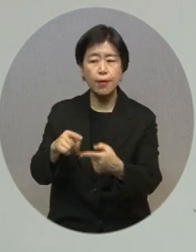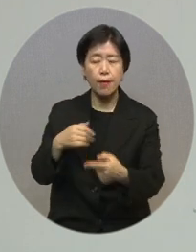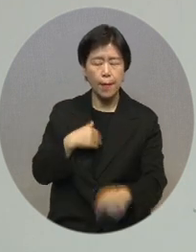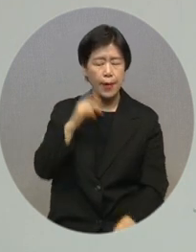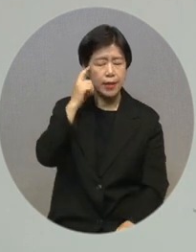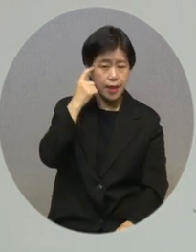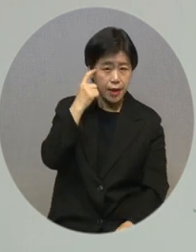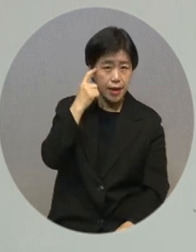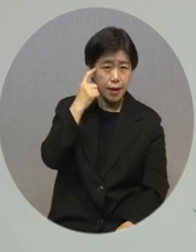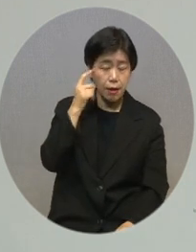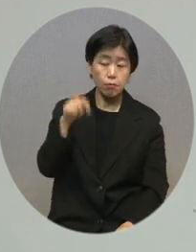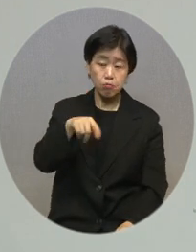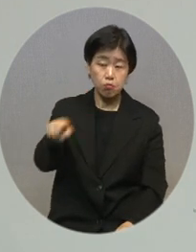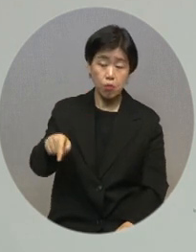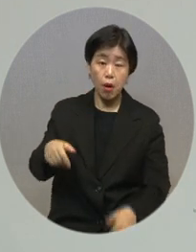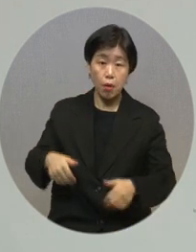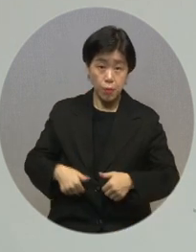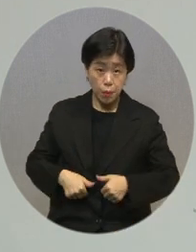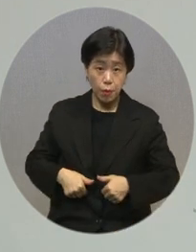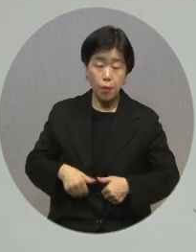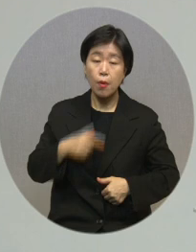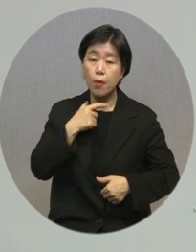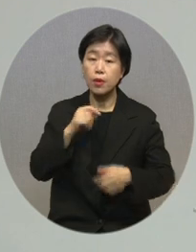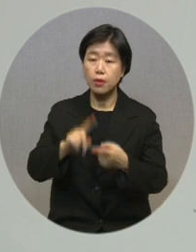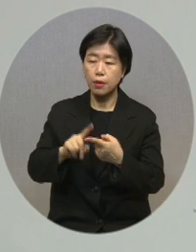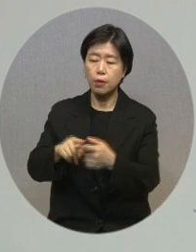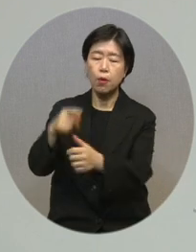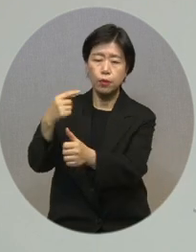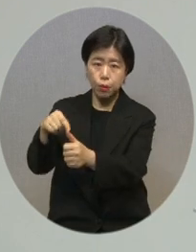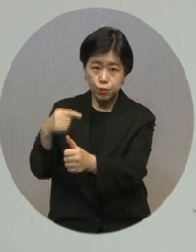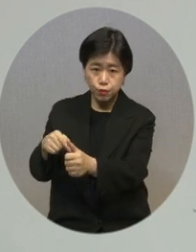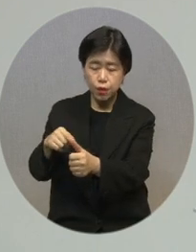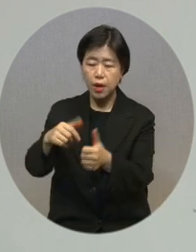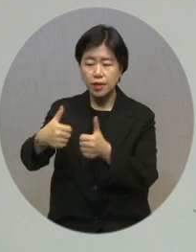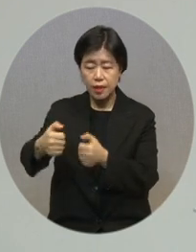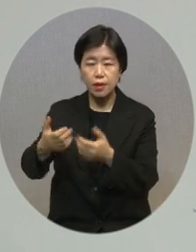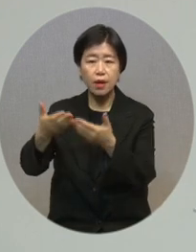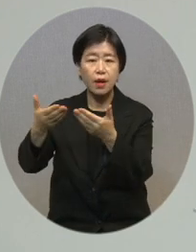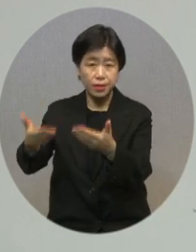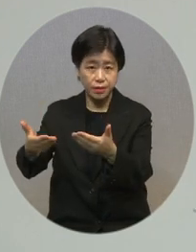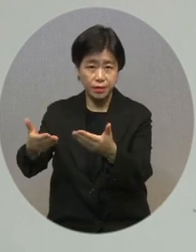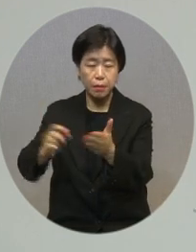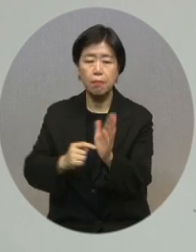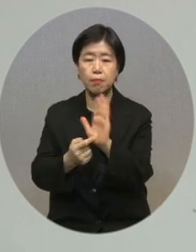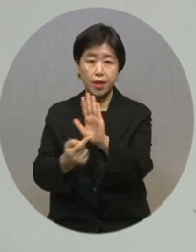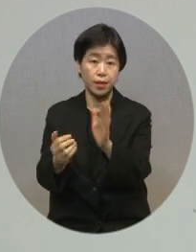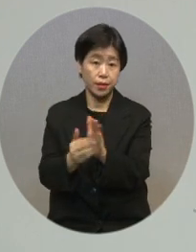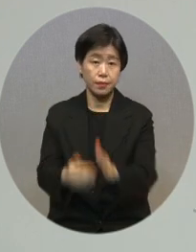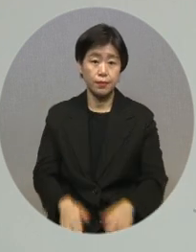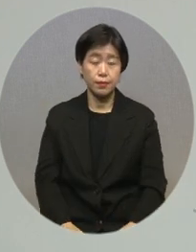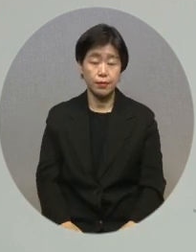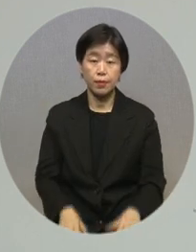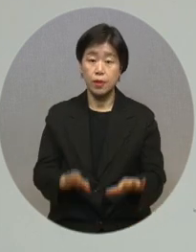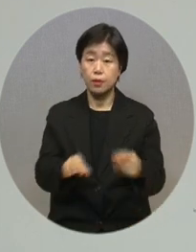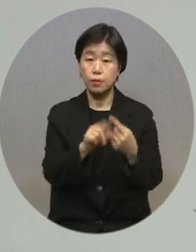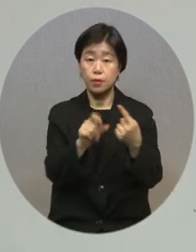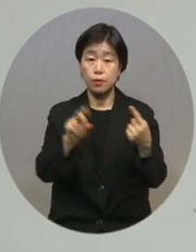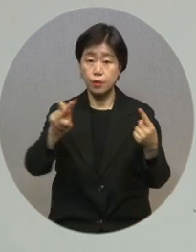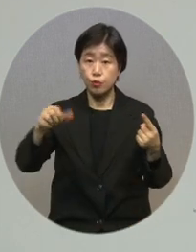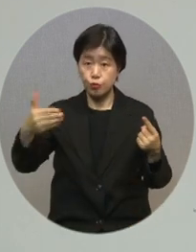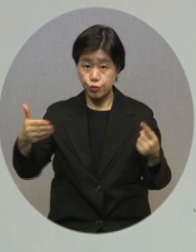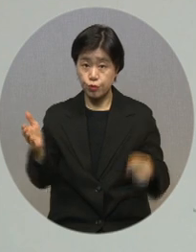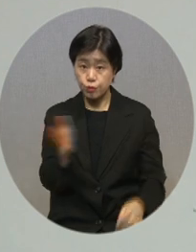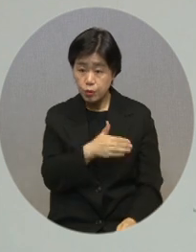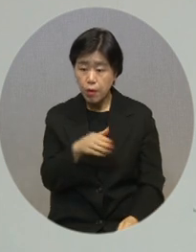해서 필요한 경우 컨설팅이나 기술지도나 교육을 해드리겠다. 네. 이렇게 그 하고 있습니다. 네. 그래서 지금 1월 29일부터